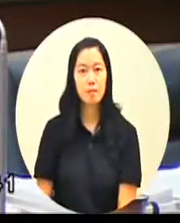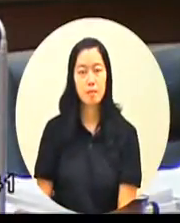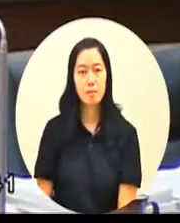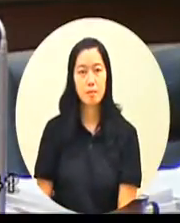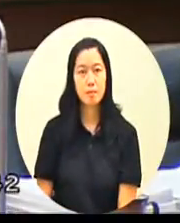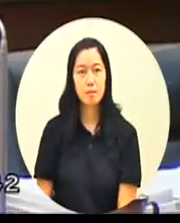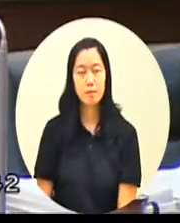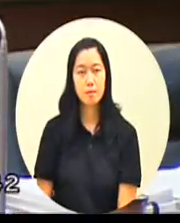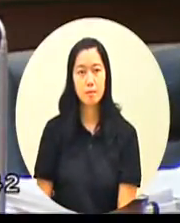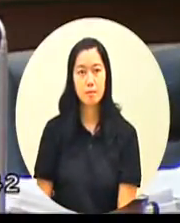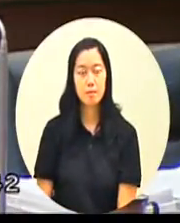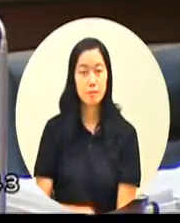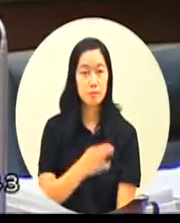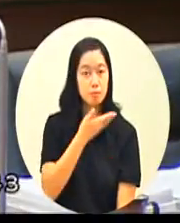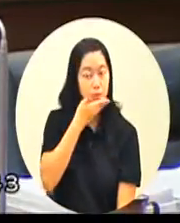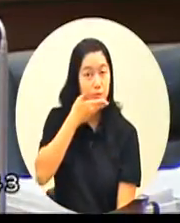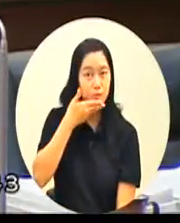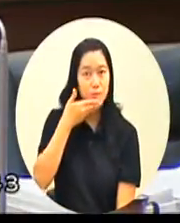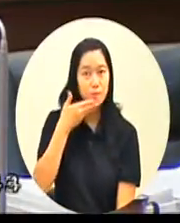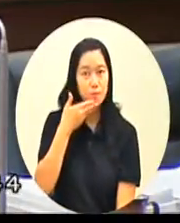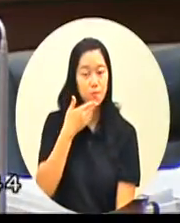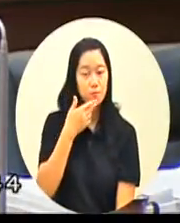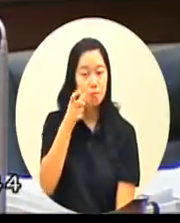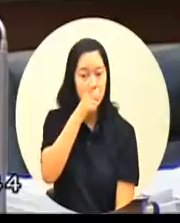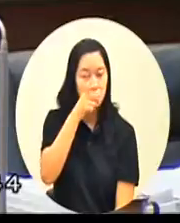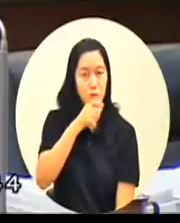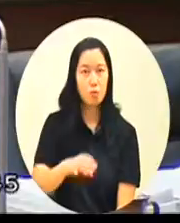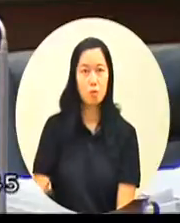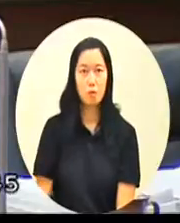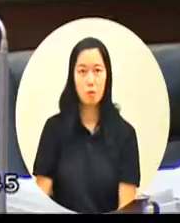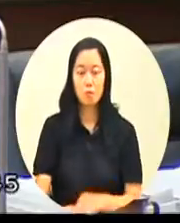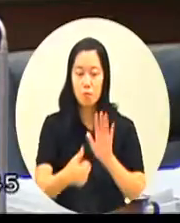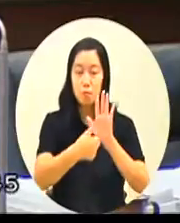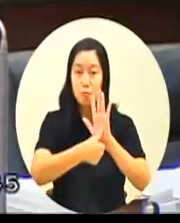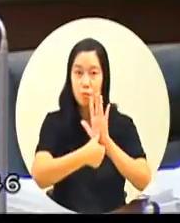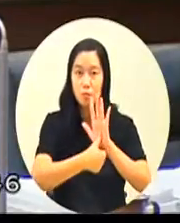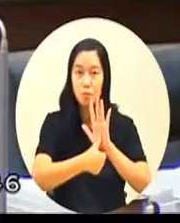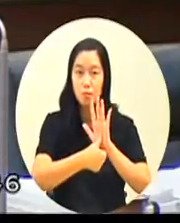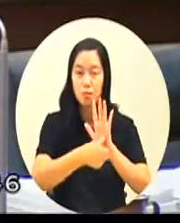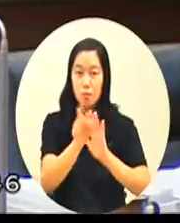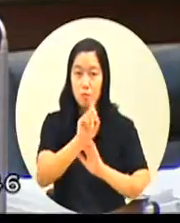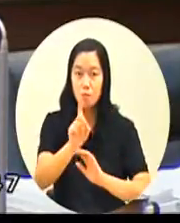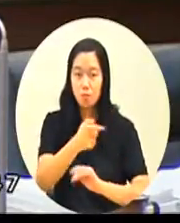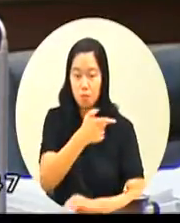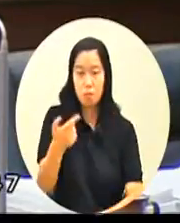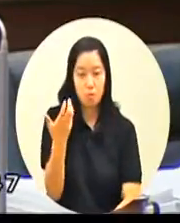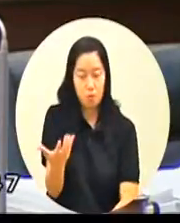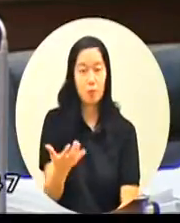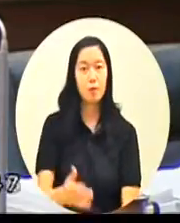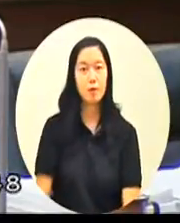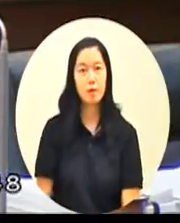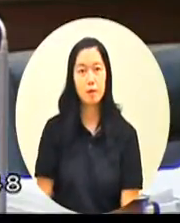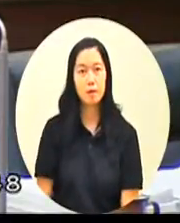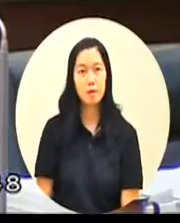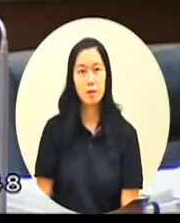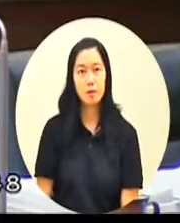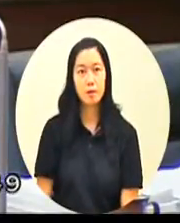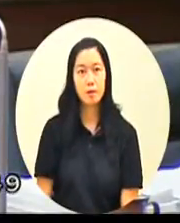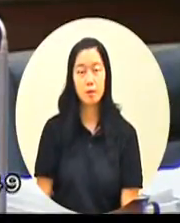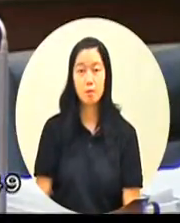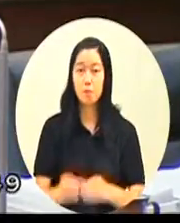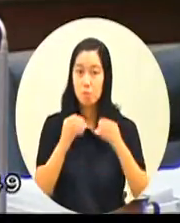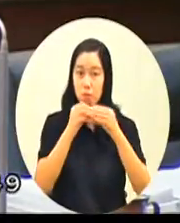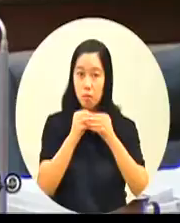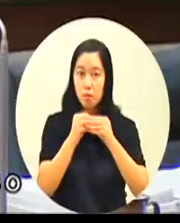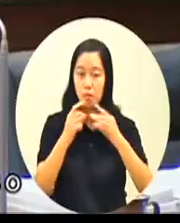内酒这个私酒哪一个品牌最多，你查气到这个内酒私酒哪一个品牌最多，麦卡伦或者什